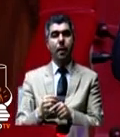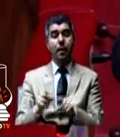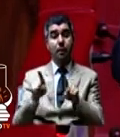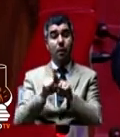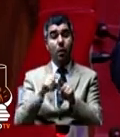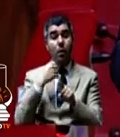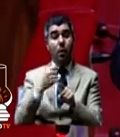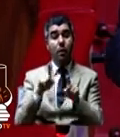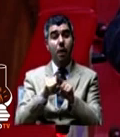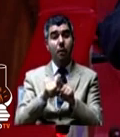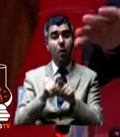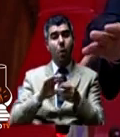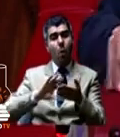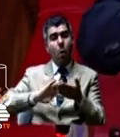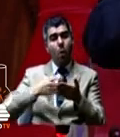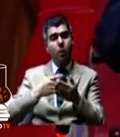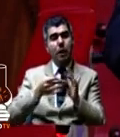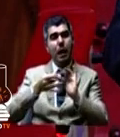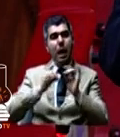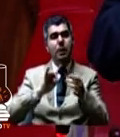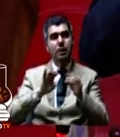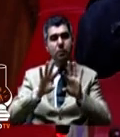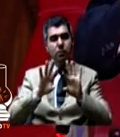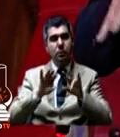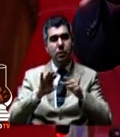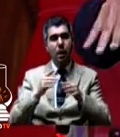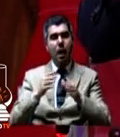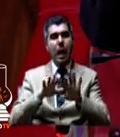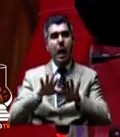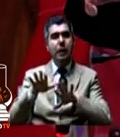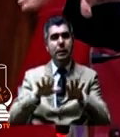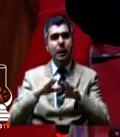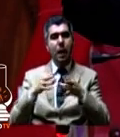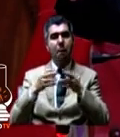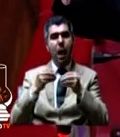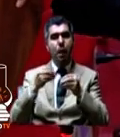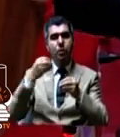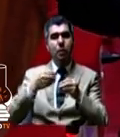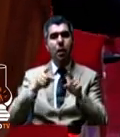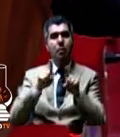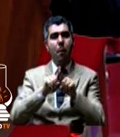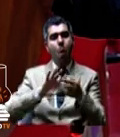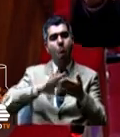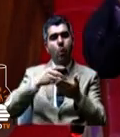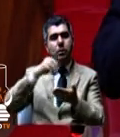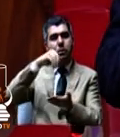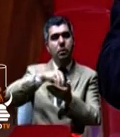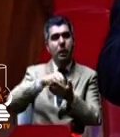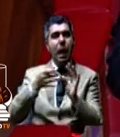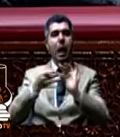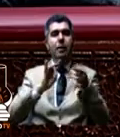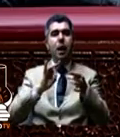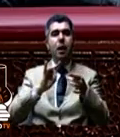داتا سيكوريتي، كلشي انفورماتيك يكون في اكادير ولا في مراكش ولا فين ما مشى عنده لي ترافو براتيك في